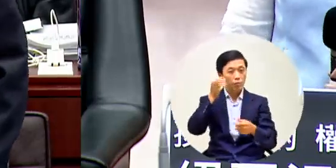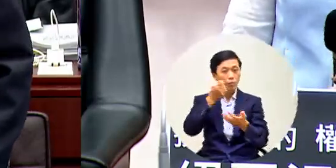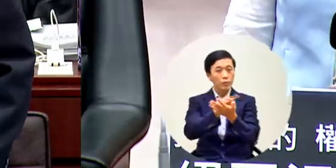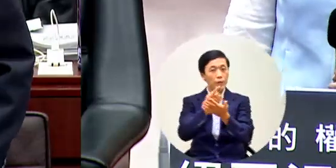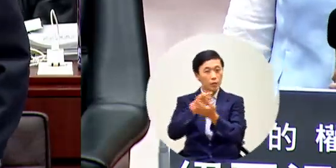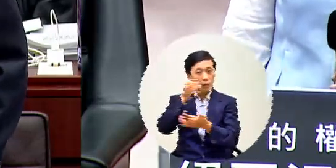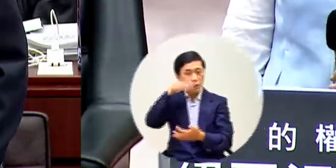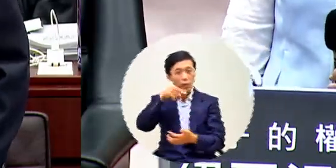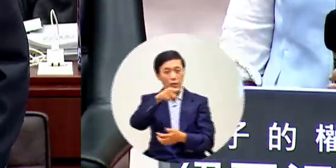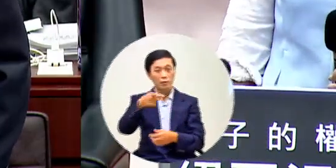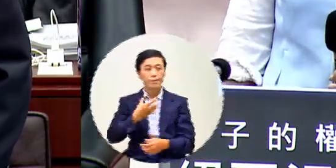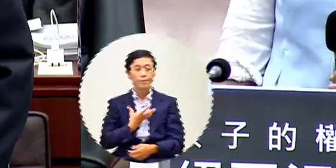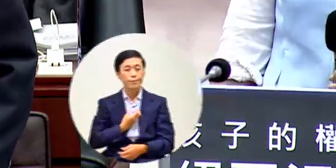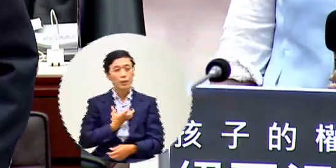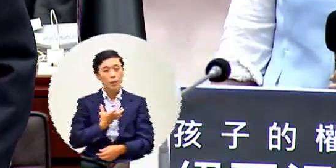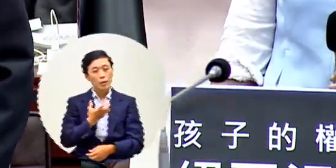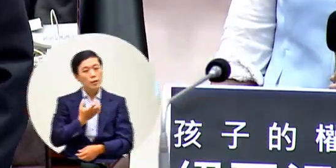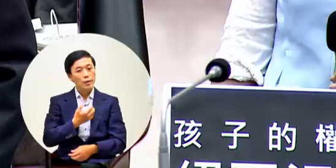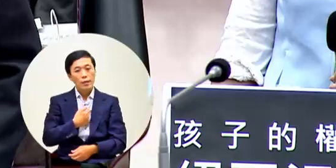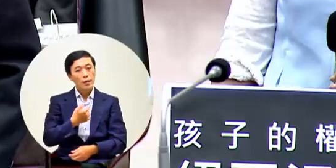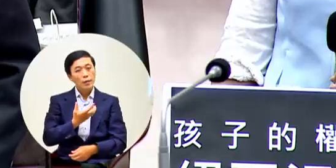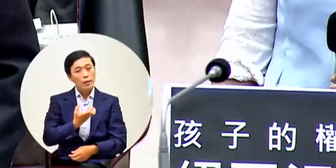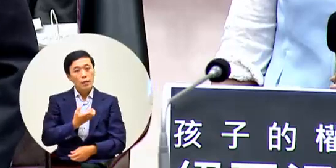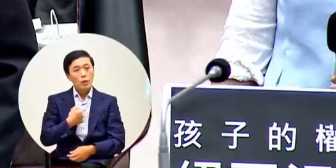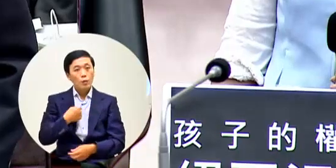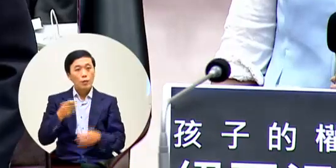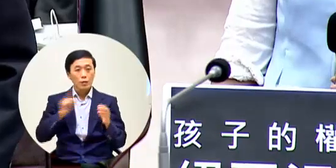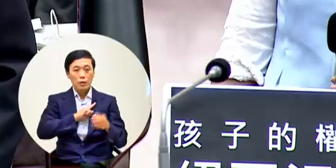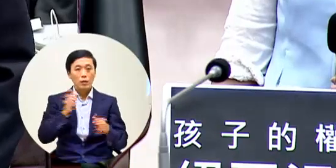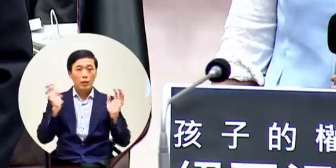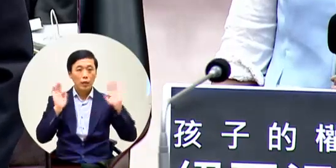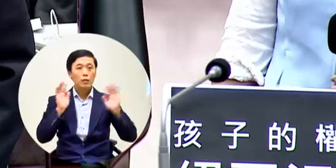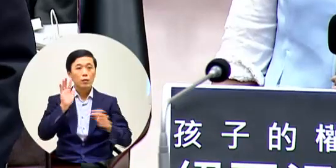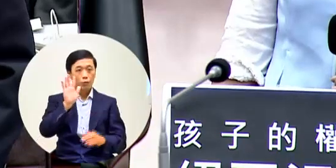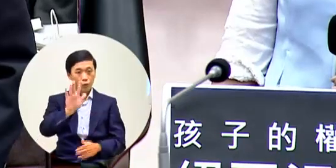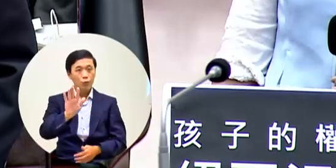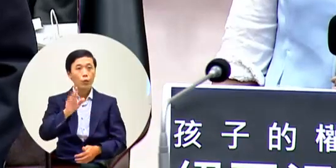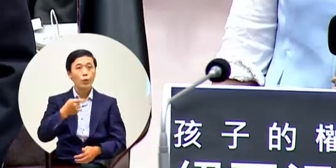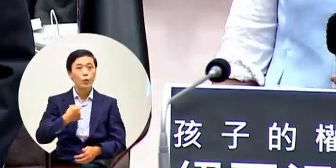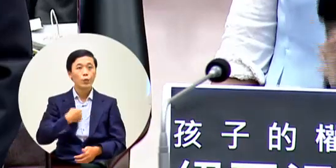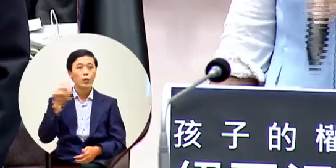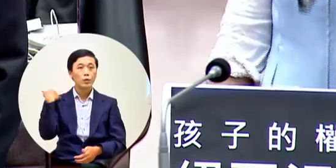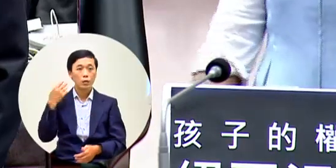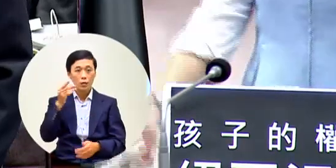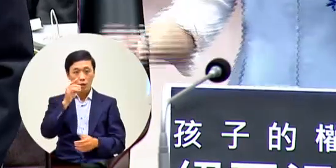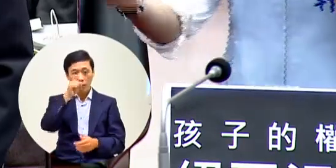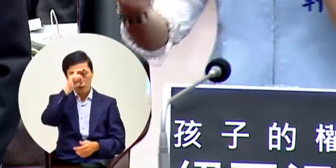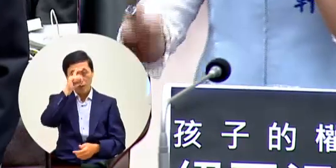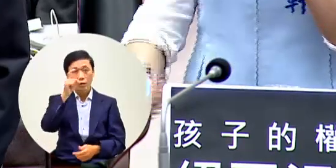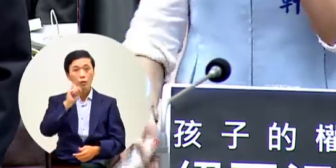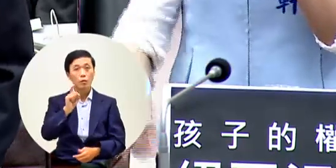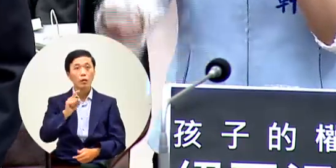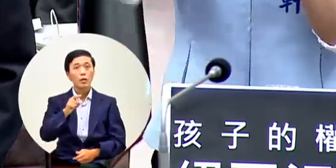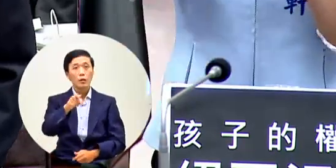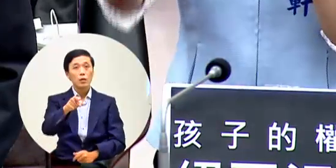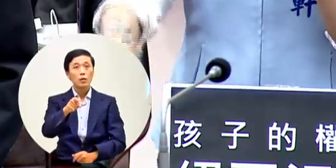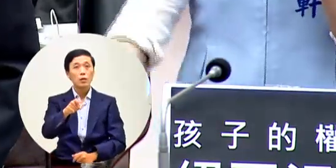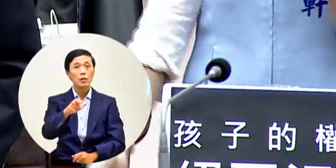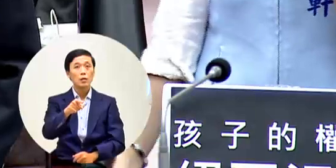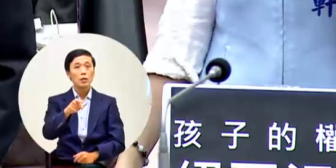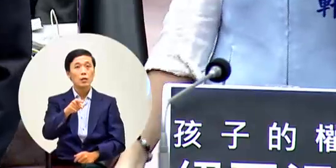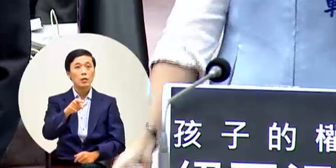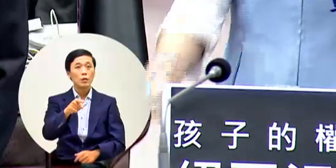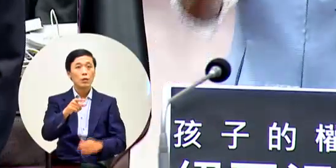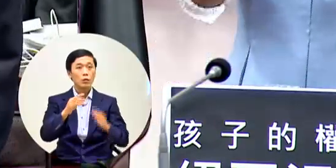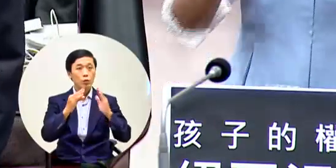会觉得很心痛。我们毕竟都是有小孩子的，所以我也曾经要求过。 您的澄清要没有用，局长，我